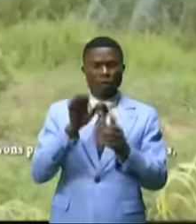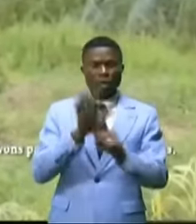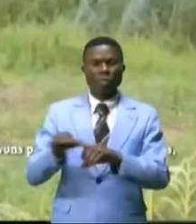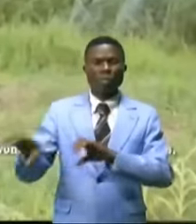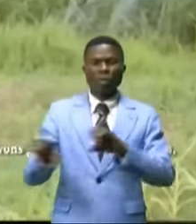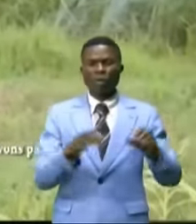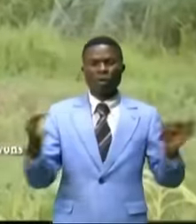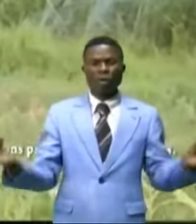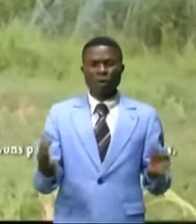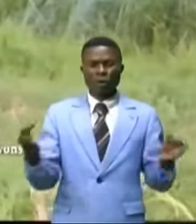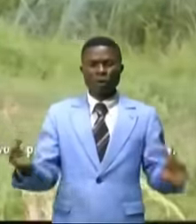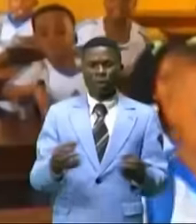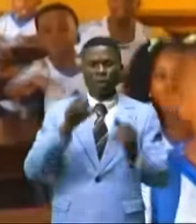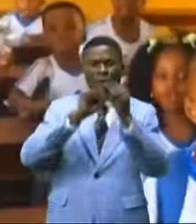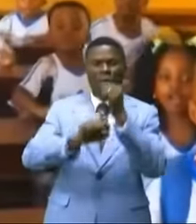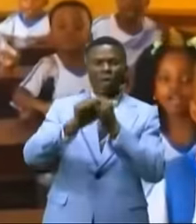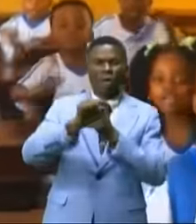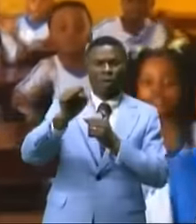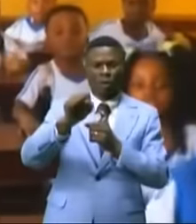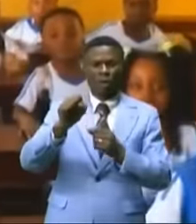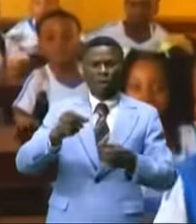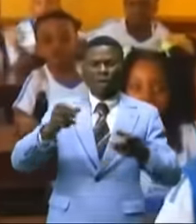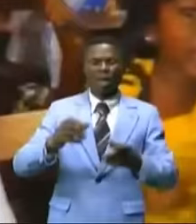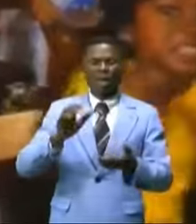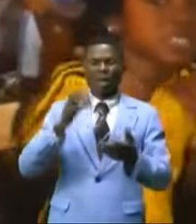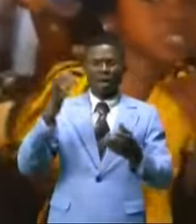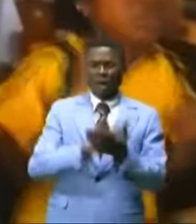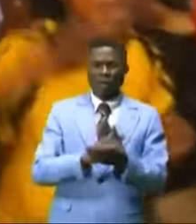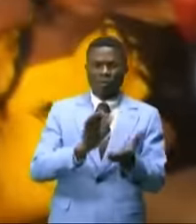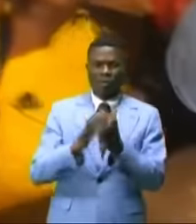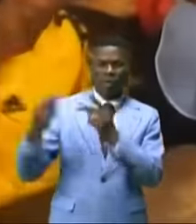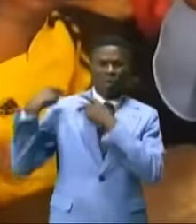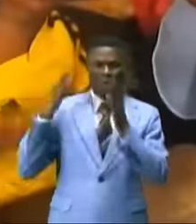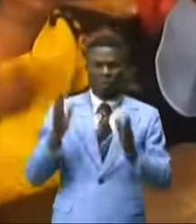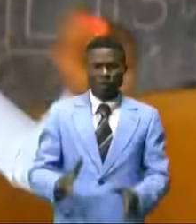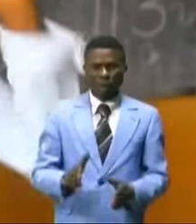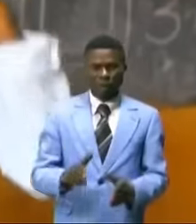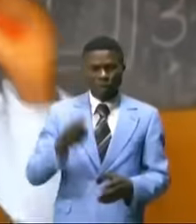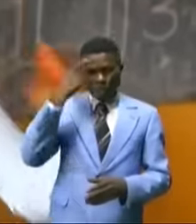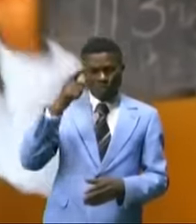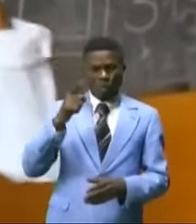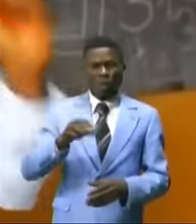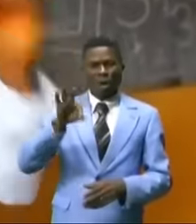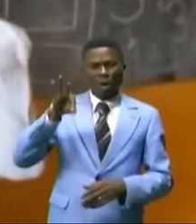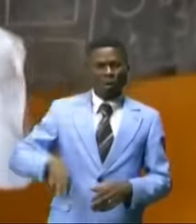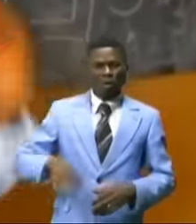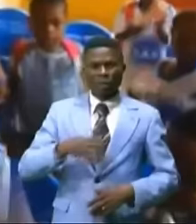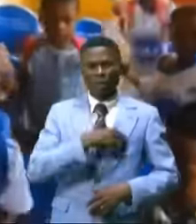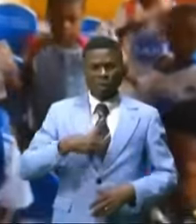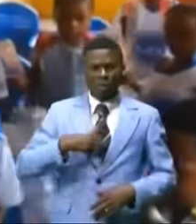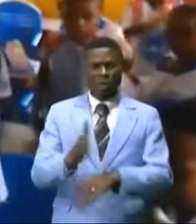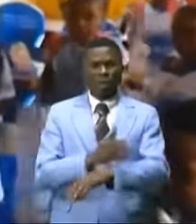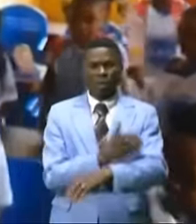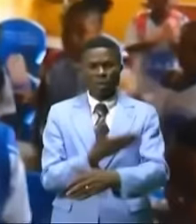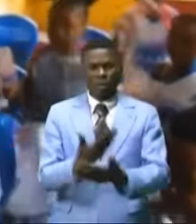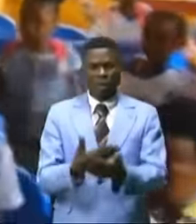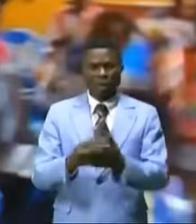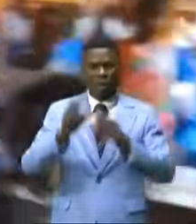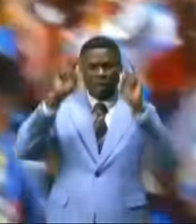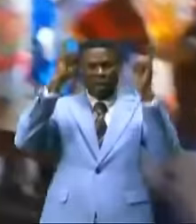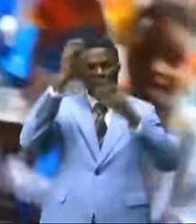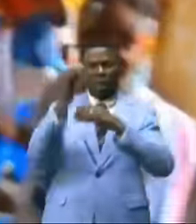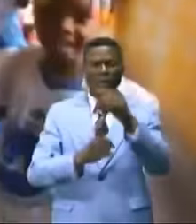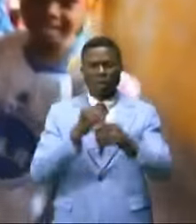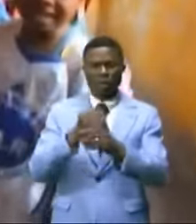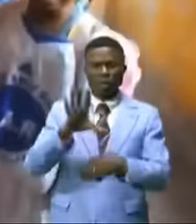activités liées à la promotion et à l'autonomisation de la femme. Investir en faveur des femmes, accélérer les rythmes, tel est le thème